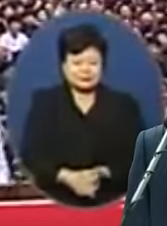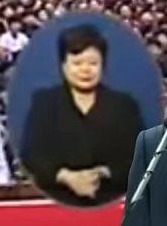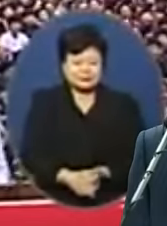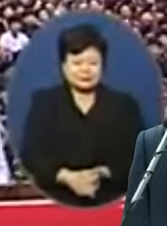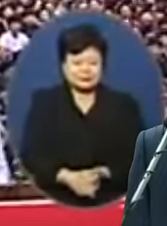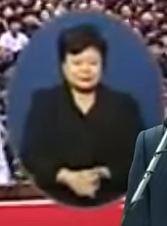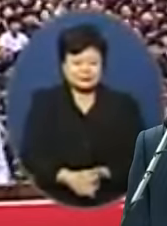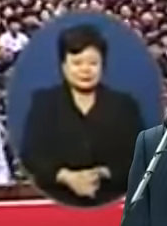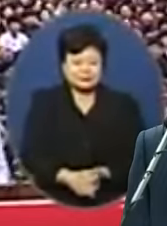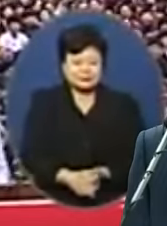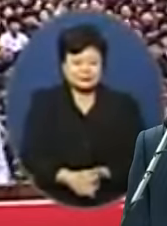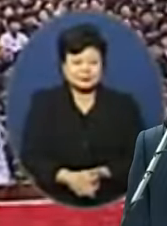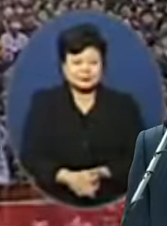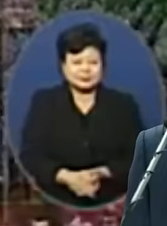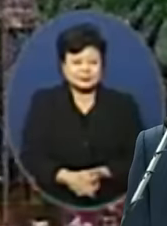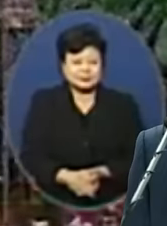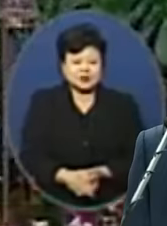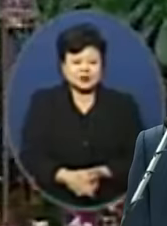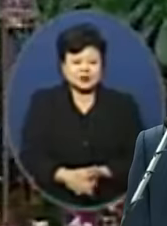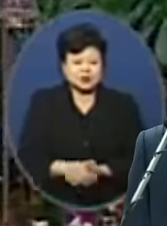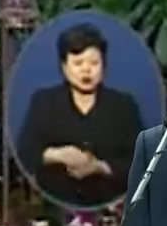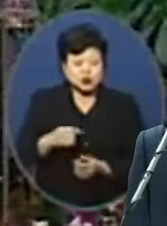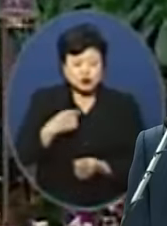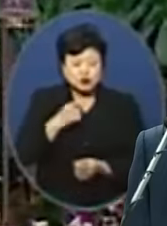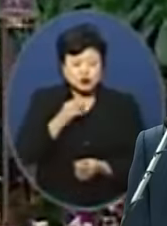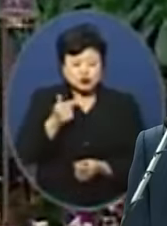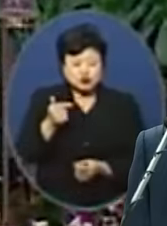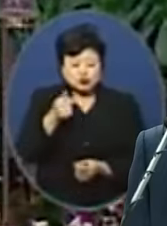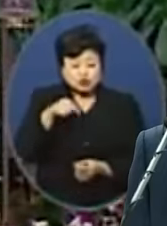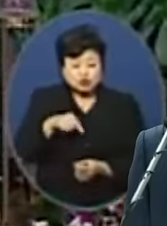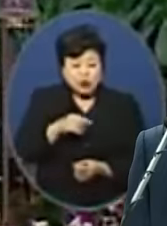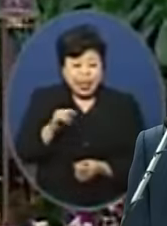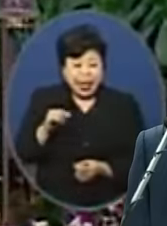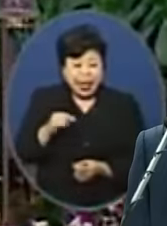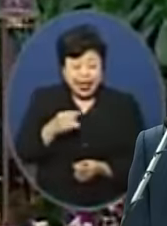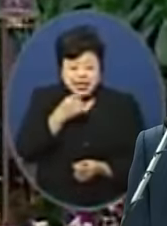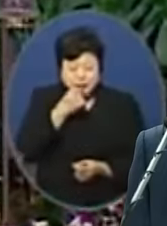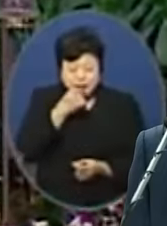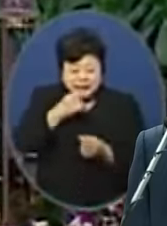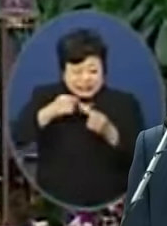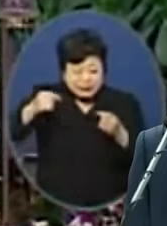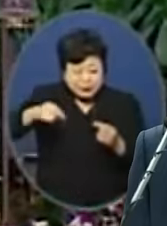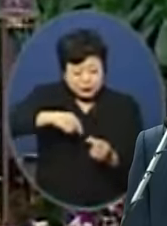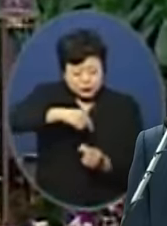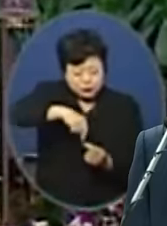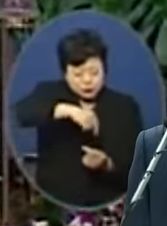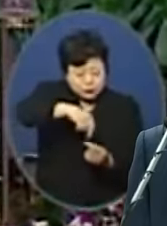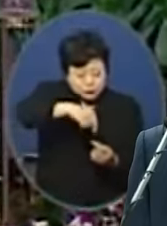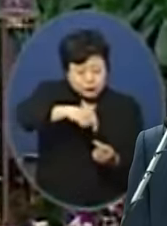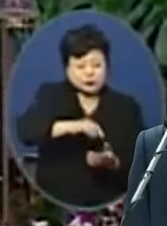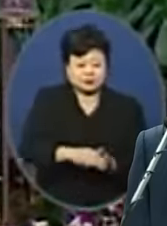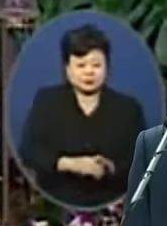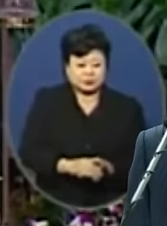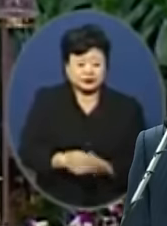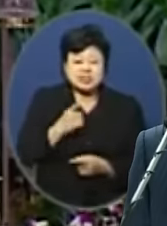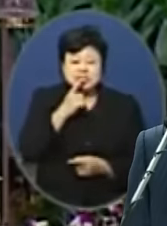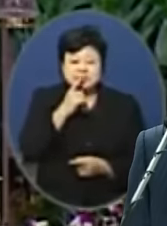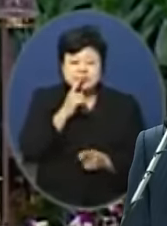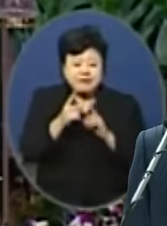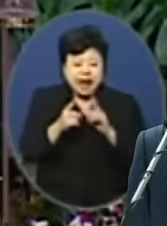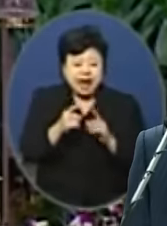누에가 입에서 씨를 뽑아내어 자기를 둘러싸는 것처럼 우리는 우리 입술의 말로서 우리를 둘러싼 환경을